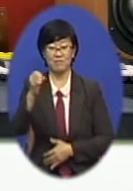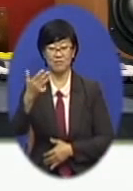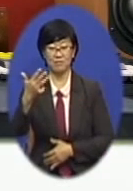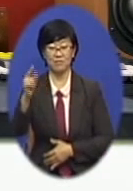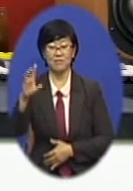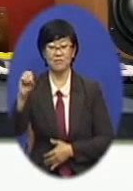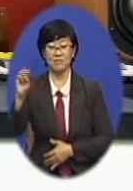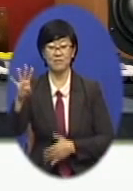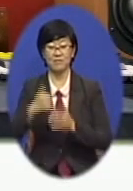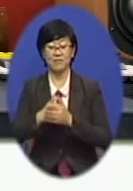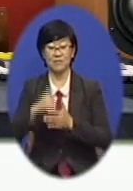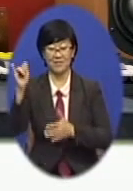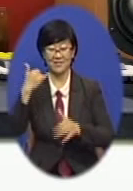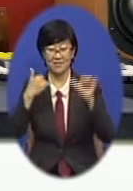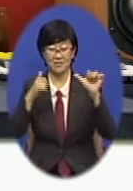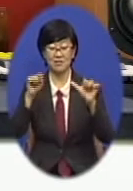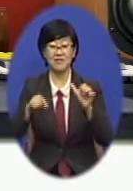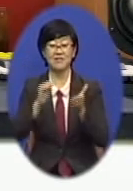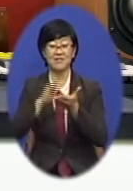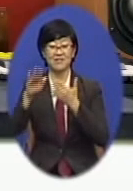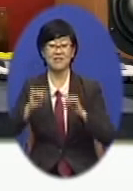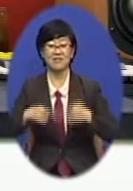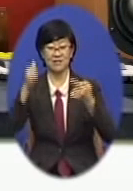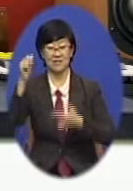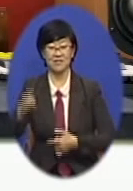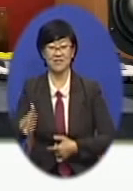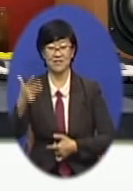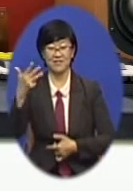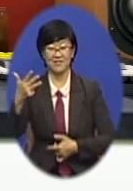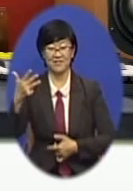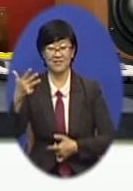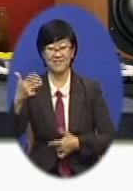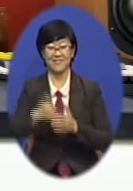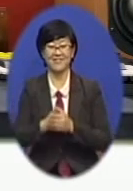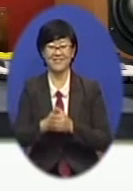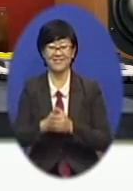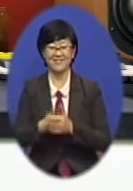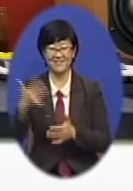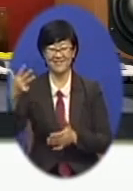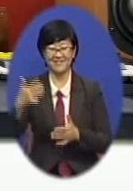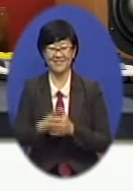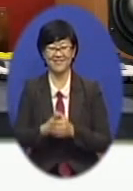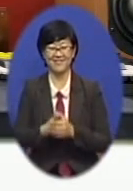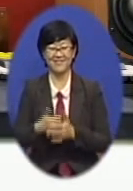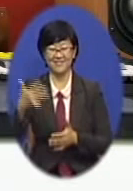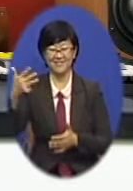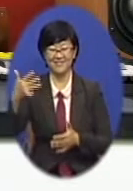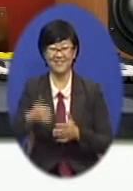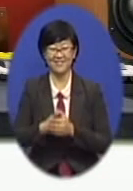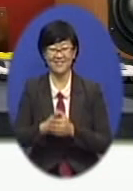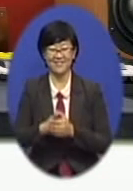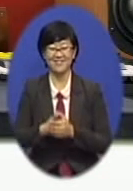060-608-1004 5번에 오셔서 지금 노래하실 분은 팔무입니다. 예, 팔무가 아니라